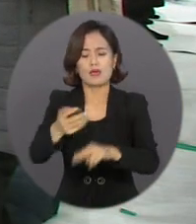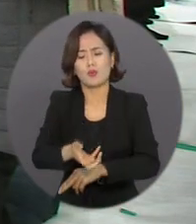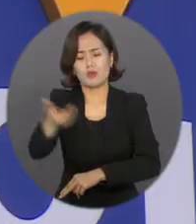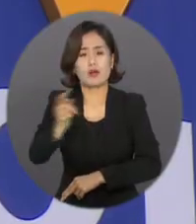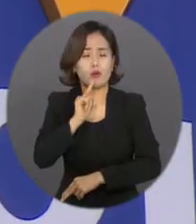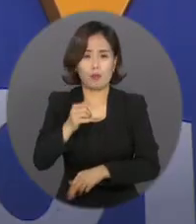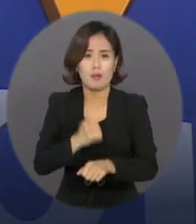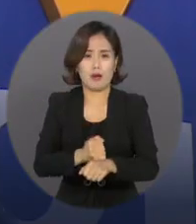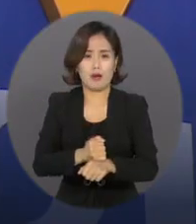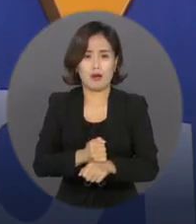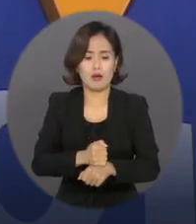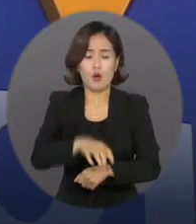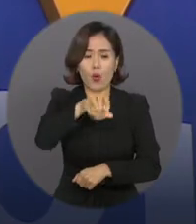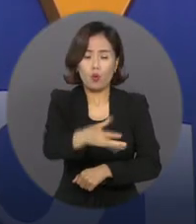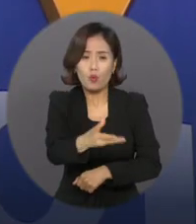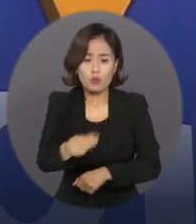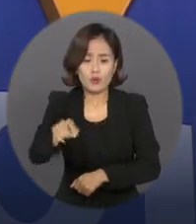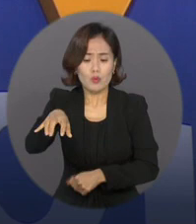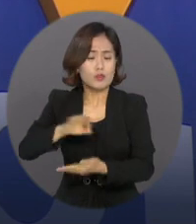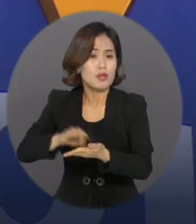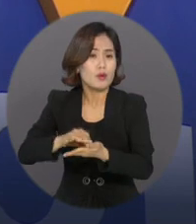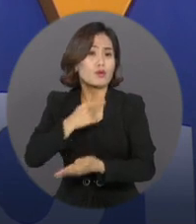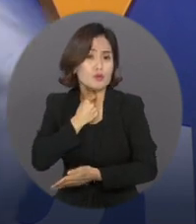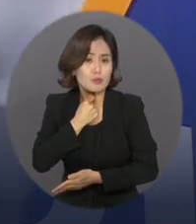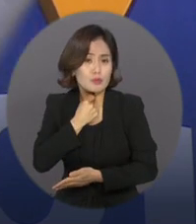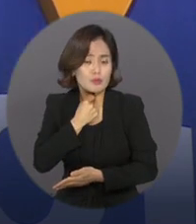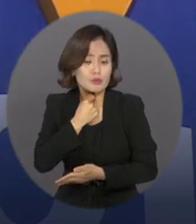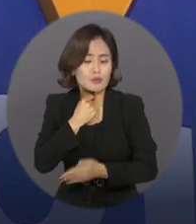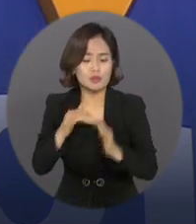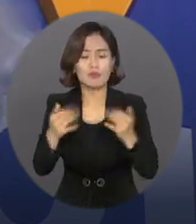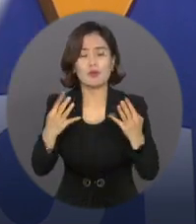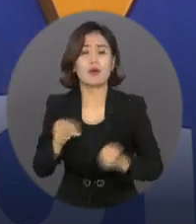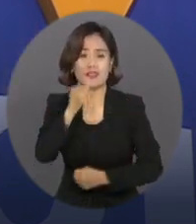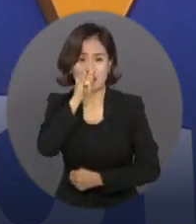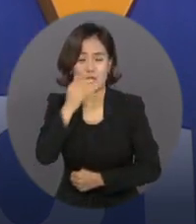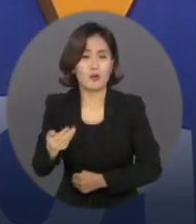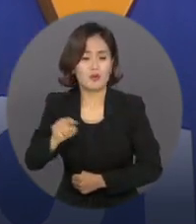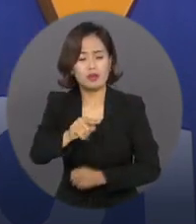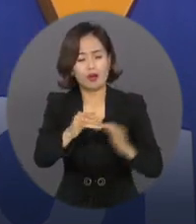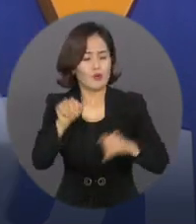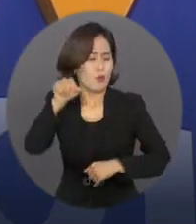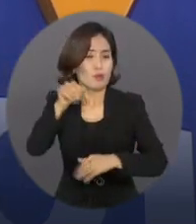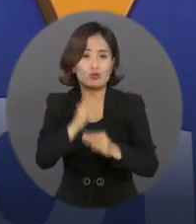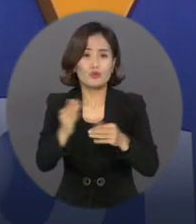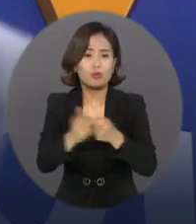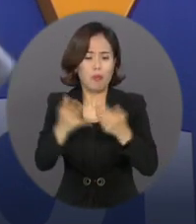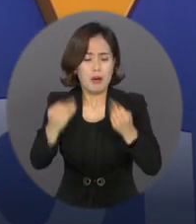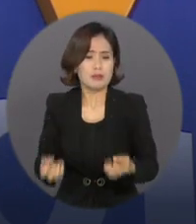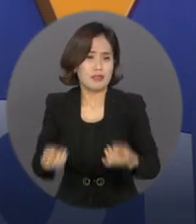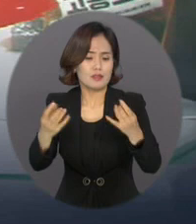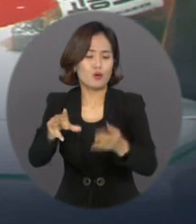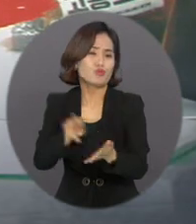요구했습니다. 그 퇴관 신청이라는 이 호를 쓰고 싶은 그 요소가 많은데 이분들이 있어가지고 많은